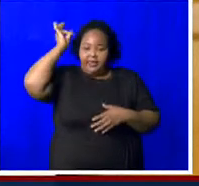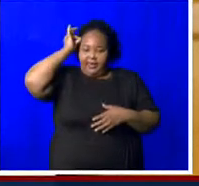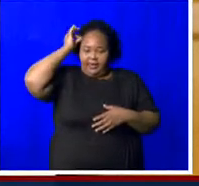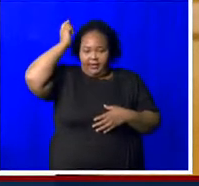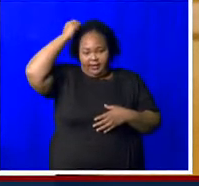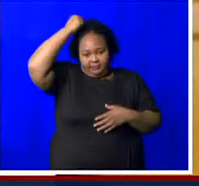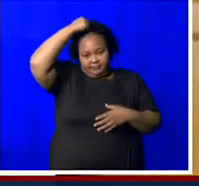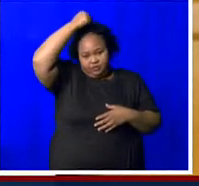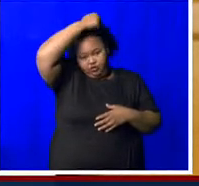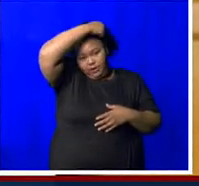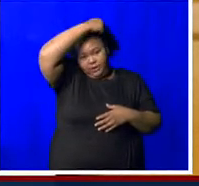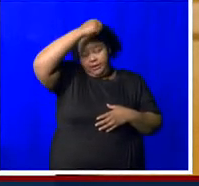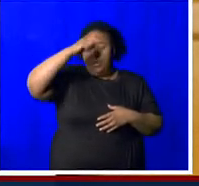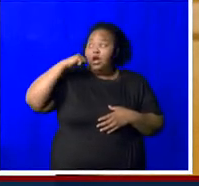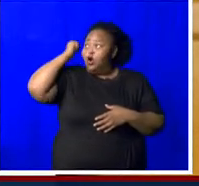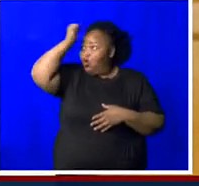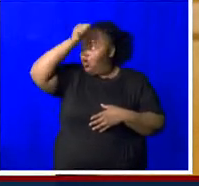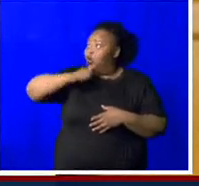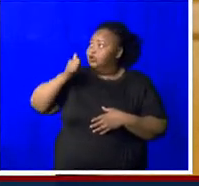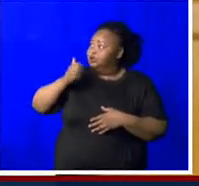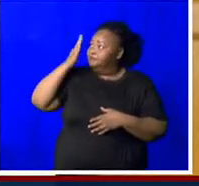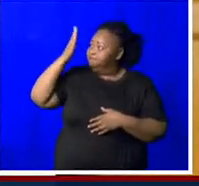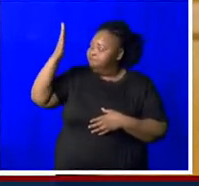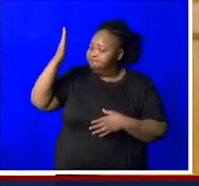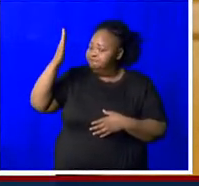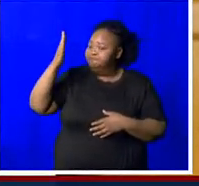uNkulunkulu abe nawe akugcine